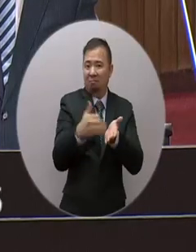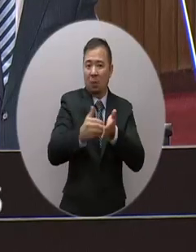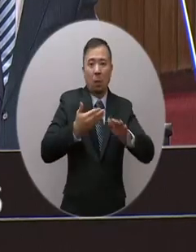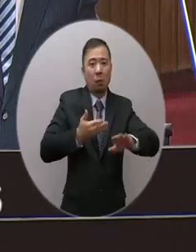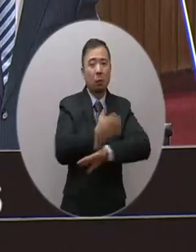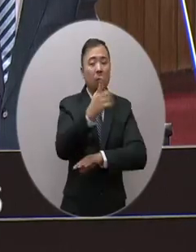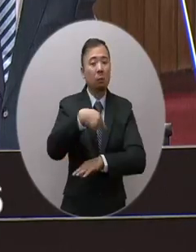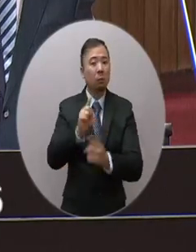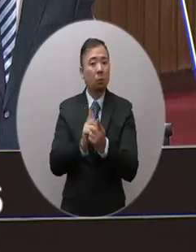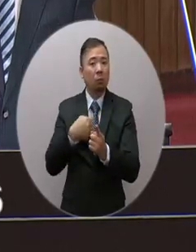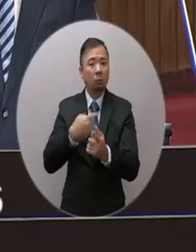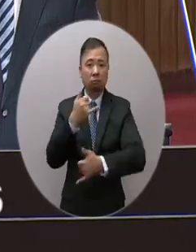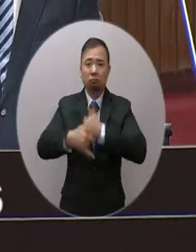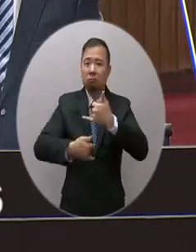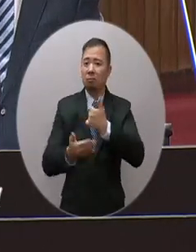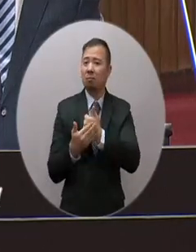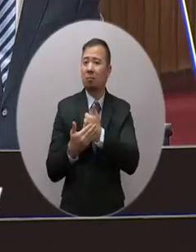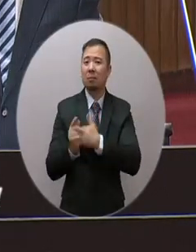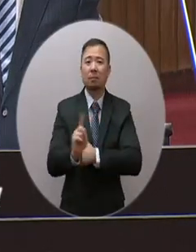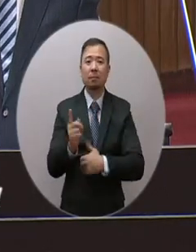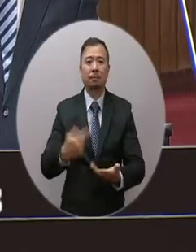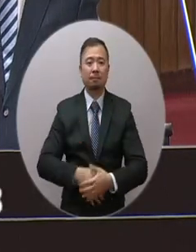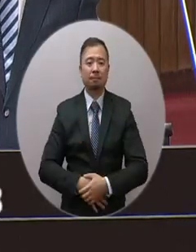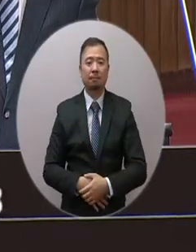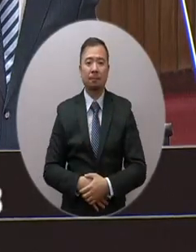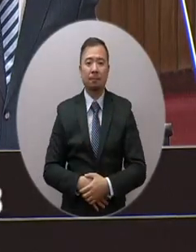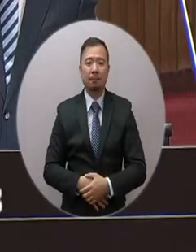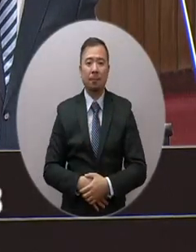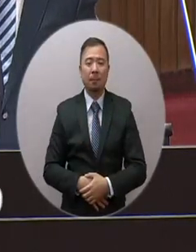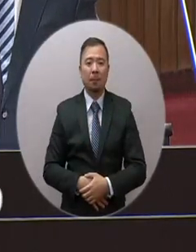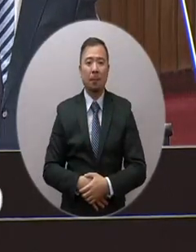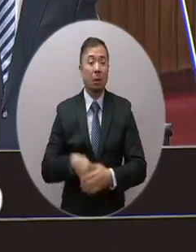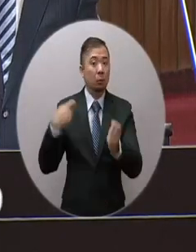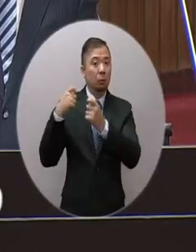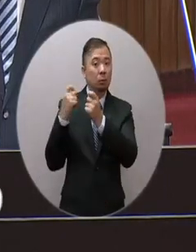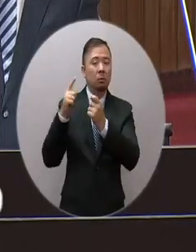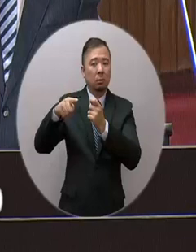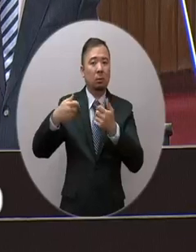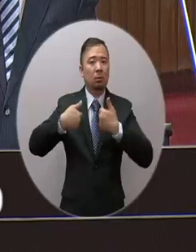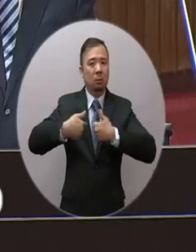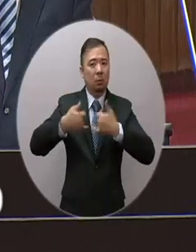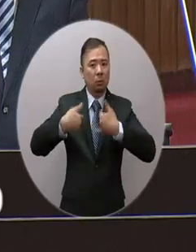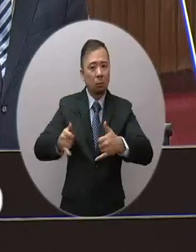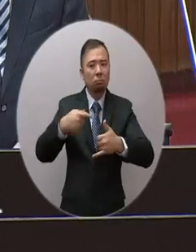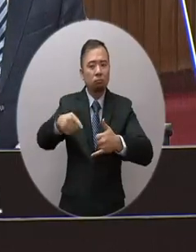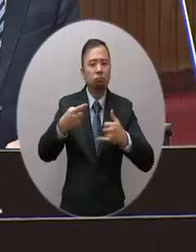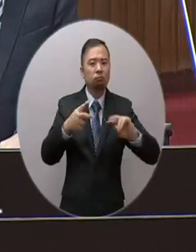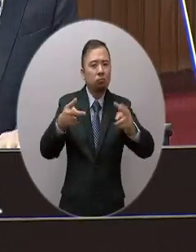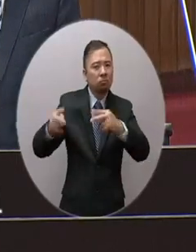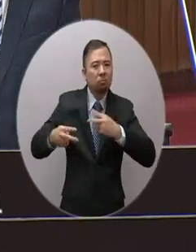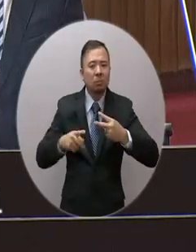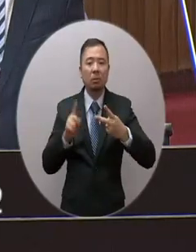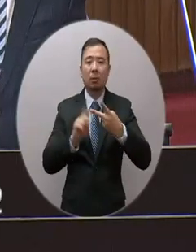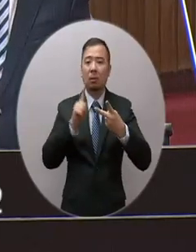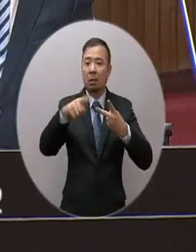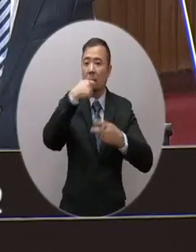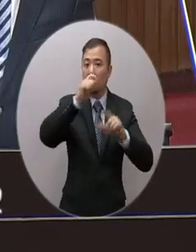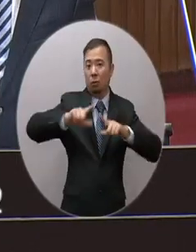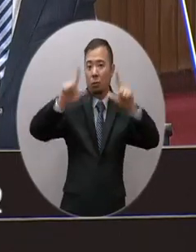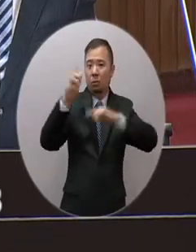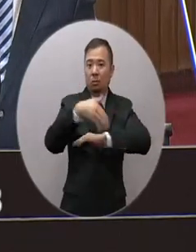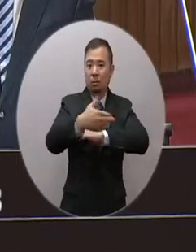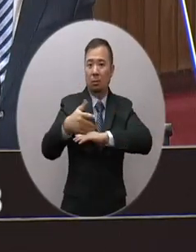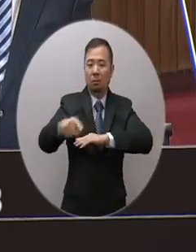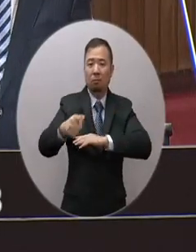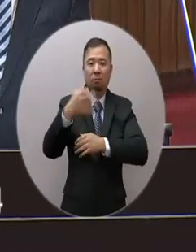在哪里？那刚您提到的，比如包括最近的道路提升的工程，那我们对台东县的补助也有全